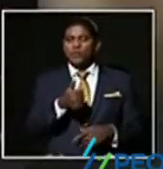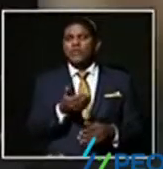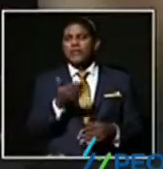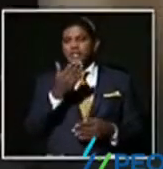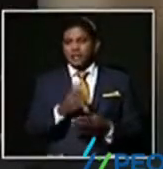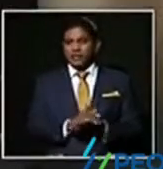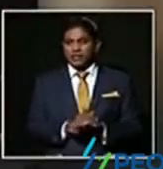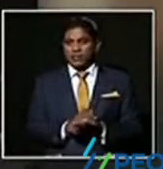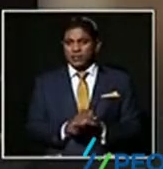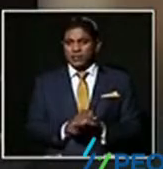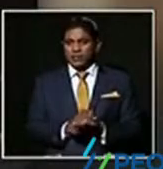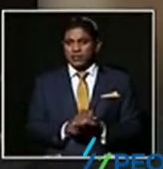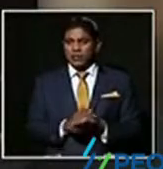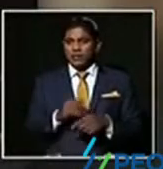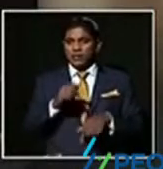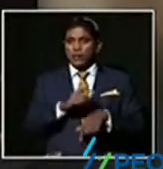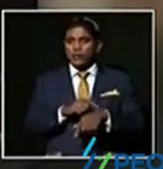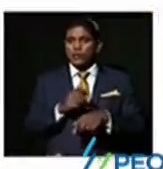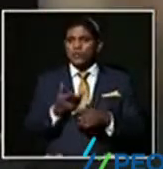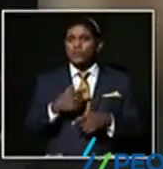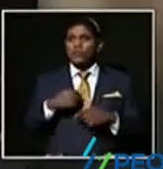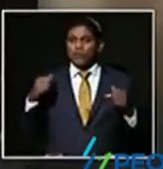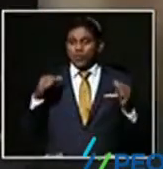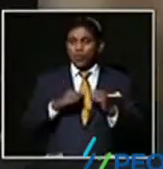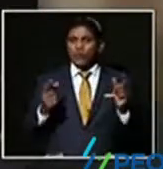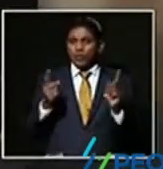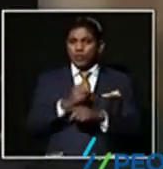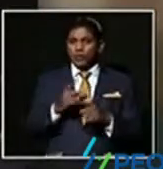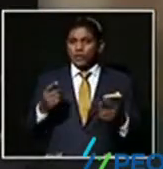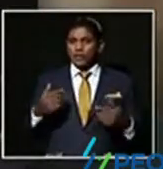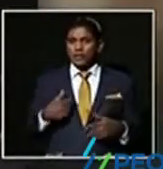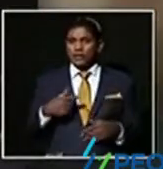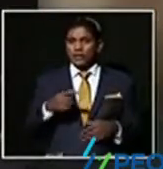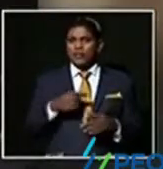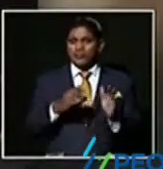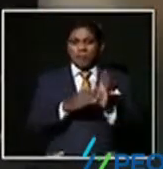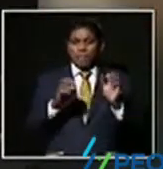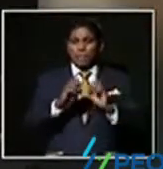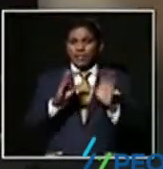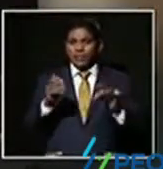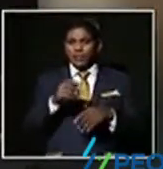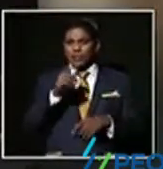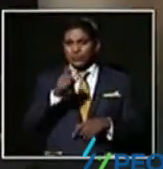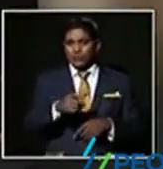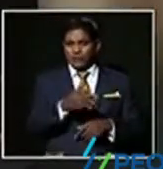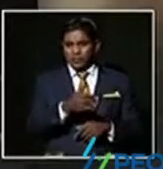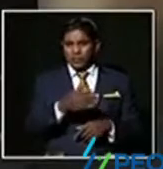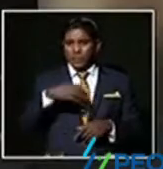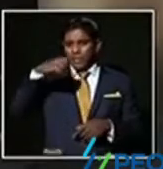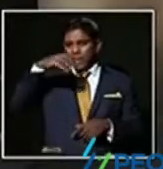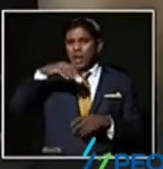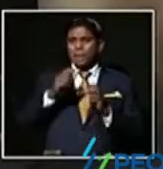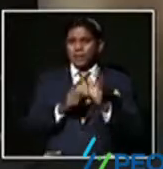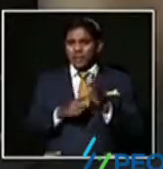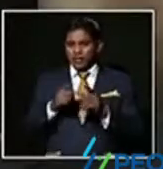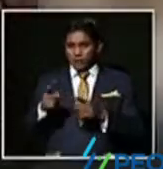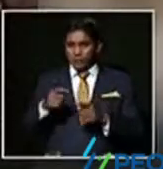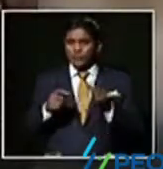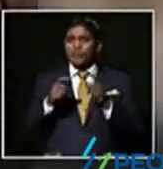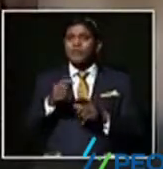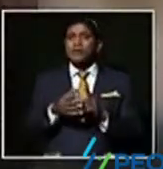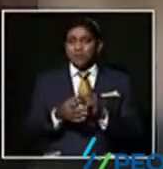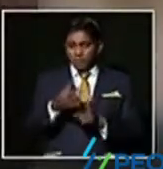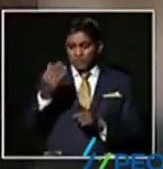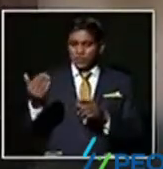දෙකක් බැඳගෙන දවසෙන් දවස කෝට් මාරු කර කර මා මීඩියා සම්දර්ශන කාර්යයක් නෙමේ මේ ලයිට් බිලක් අල්ලගෙන රටේ ජනාධිපති වෙන්න පුළුවන්ද?